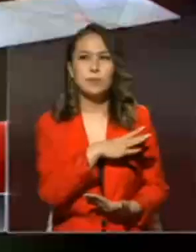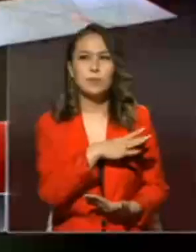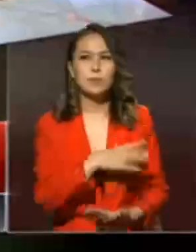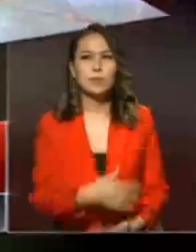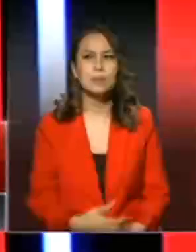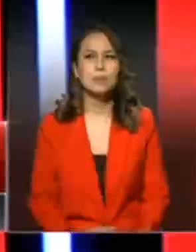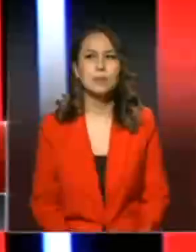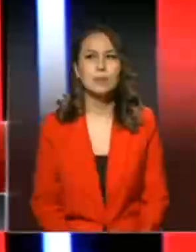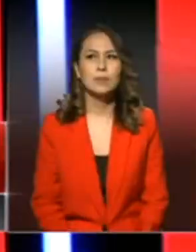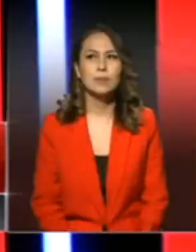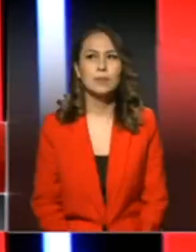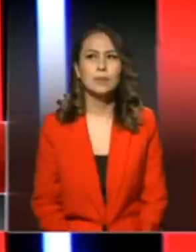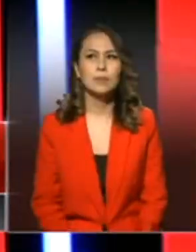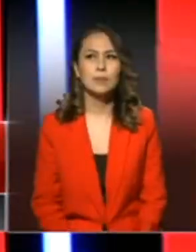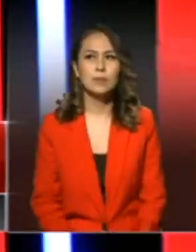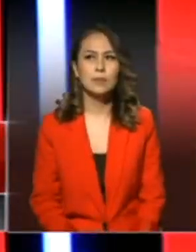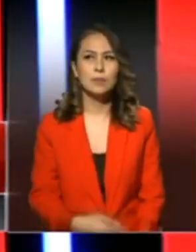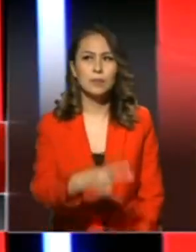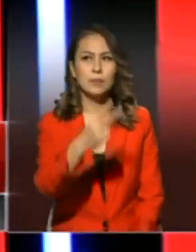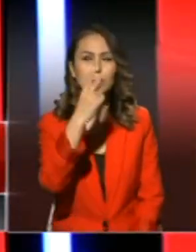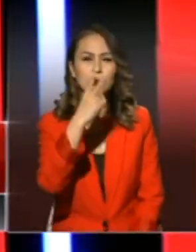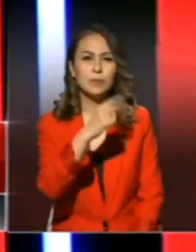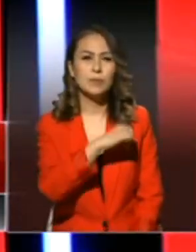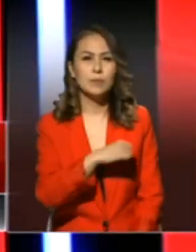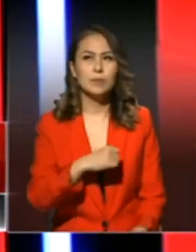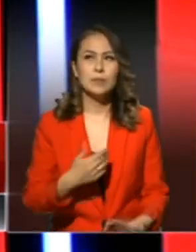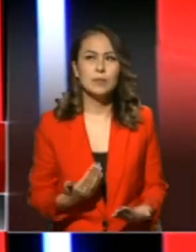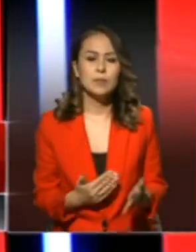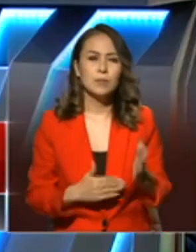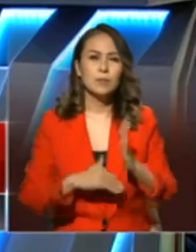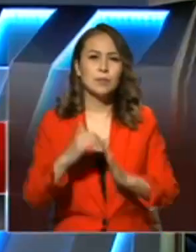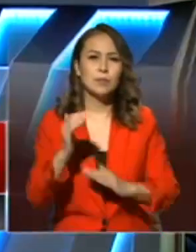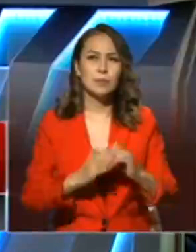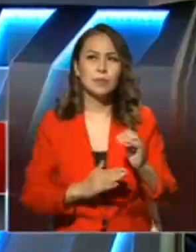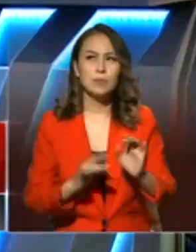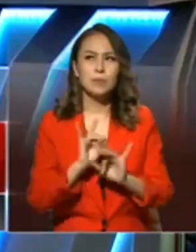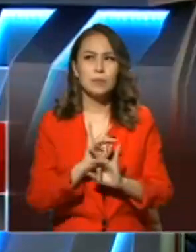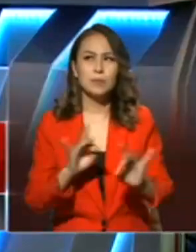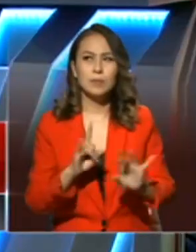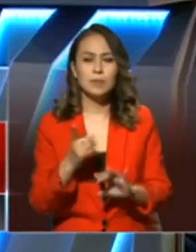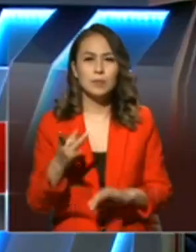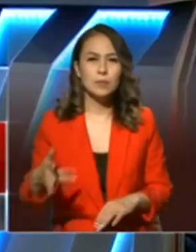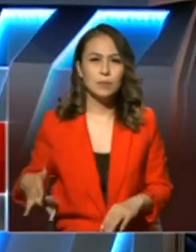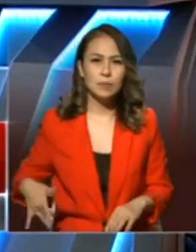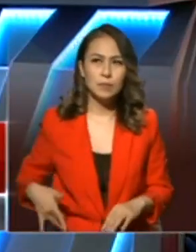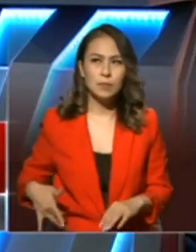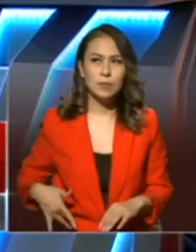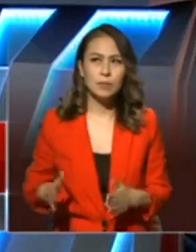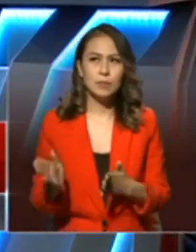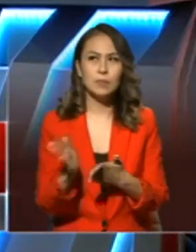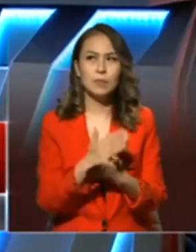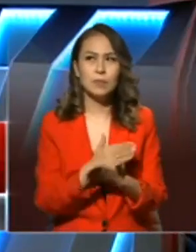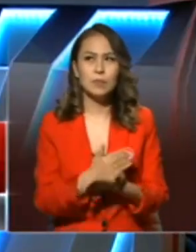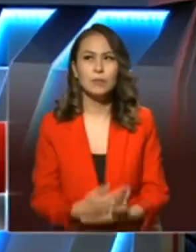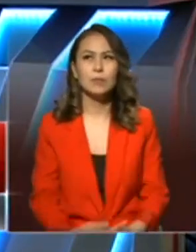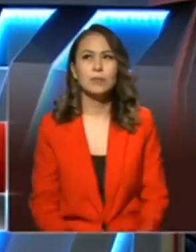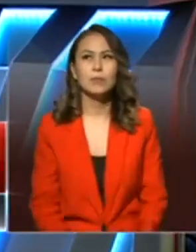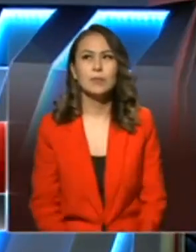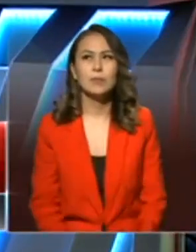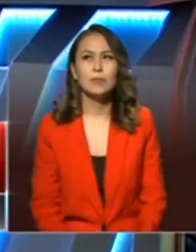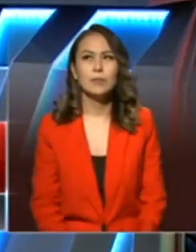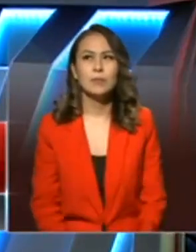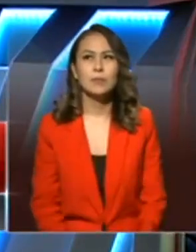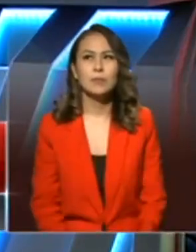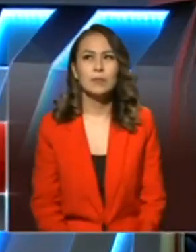айтайық. Көрген өзіңіздің көзіңізбен көрген тәжірибеңізді айтып берсеңіз. Бір бүйрегіңіз Белоруссияға бұрып тұратын шығар қазір. Алашса